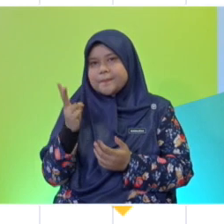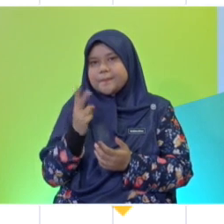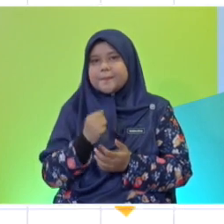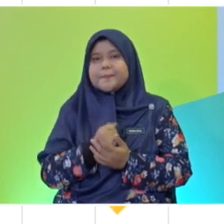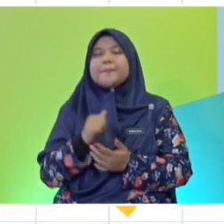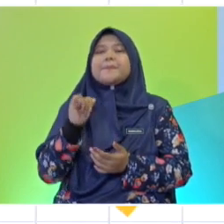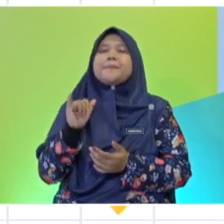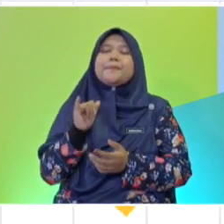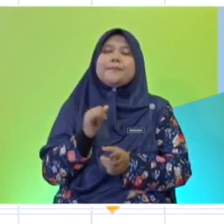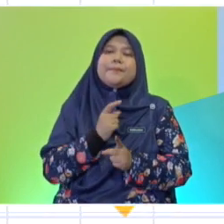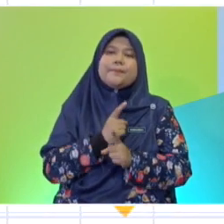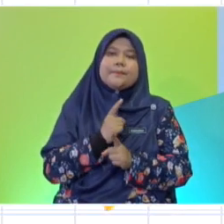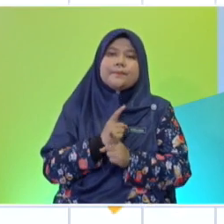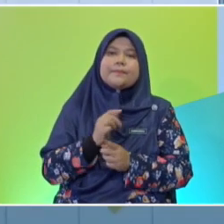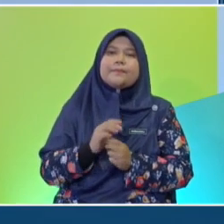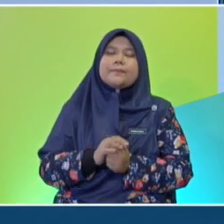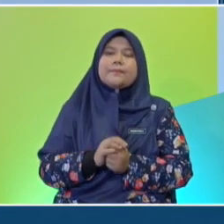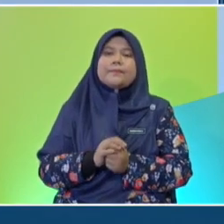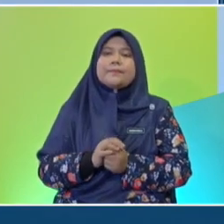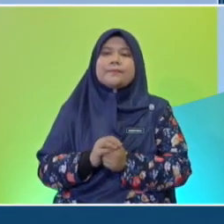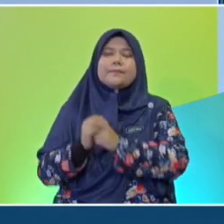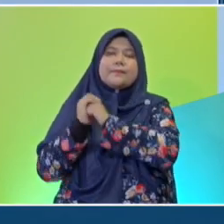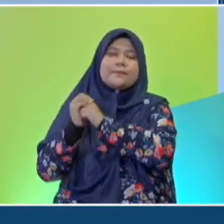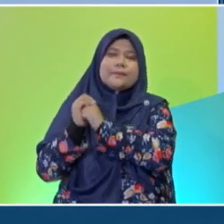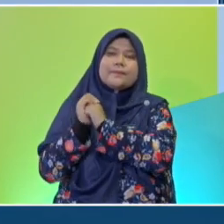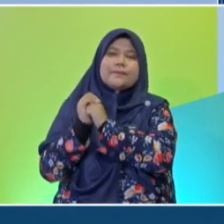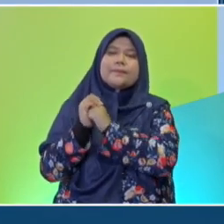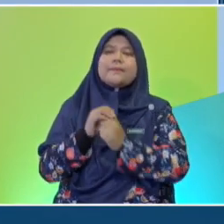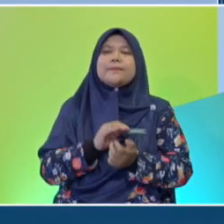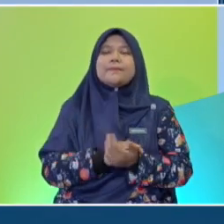ya betul tepat sekali Tania diucapkan pada HP